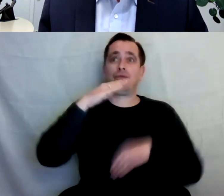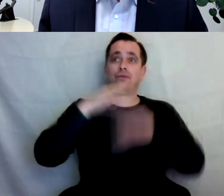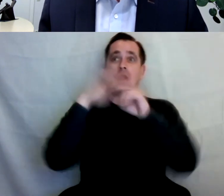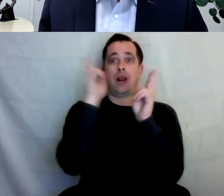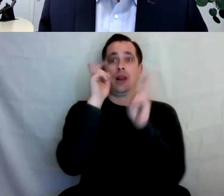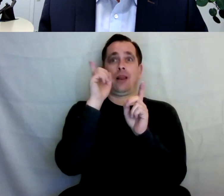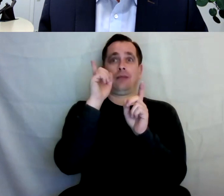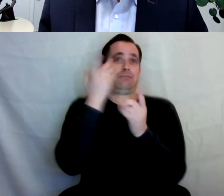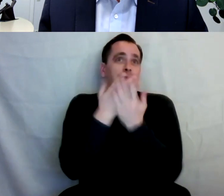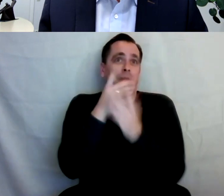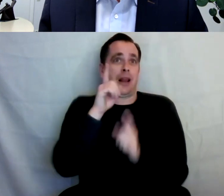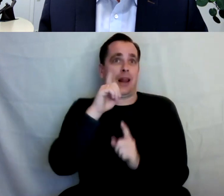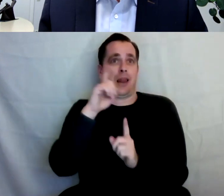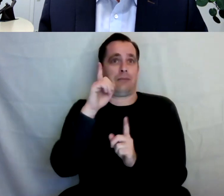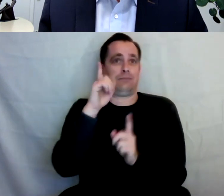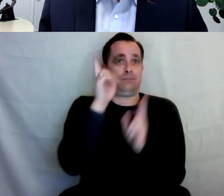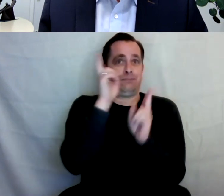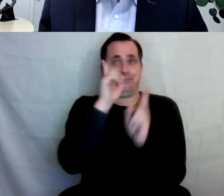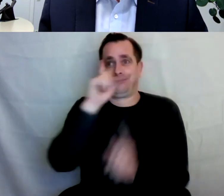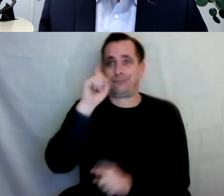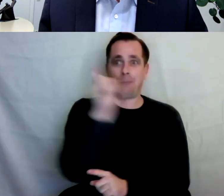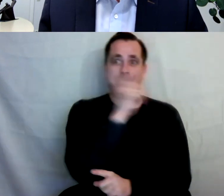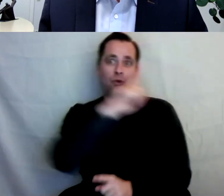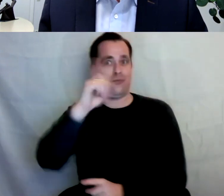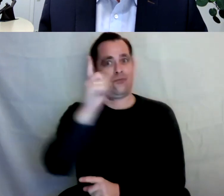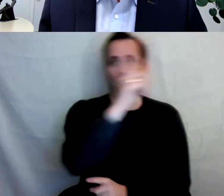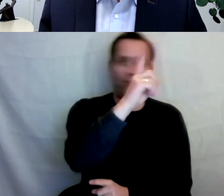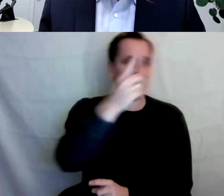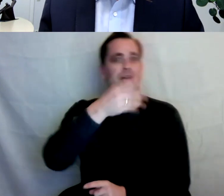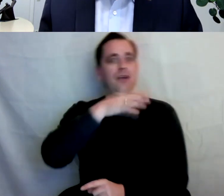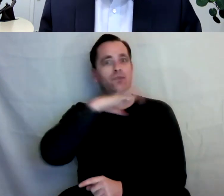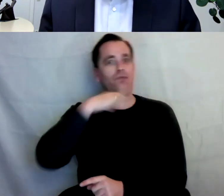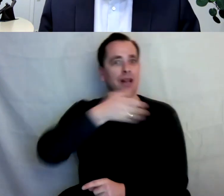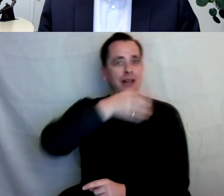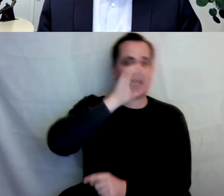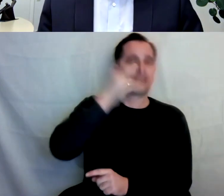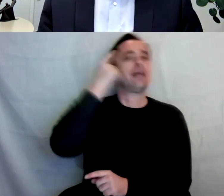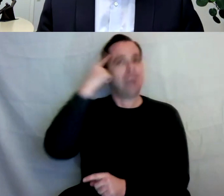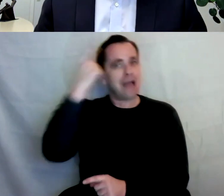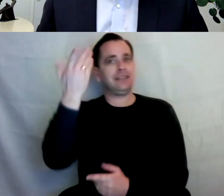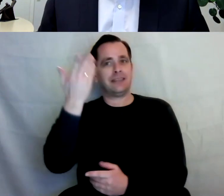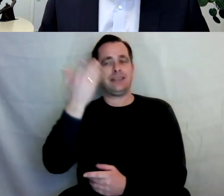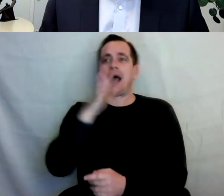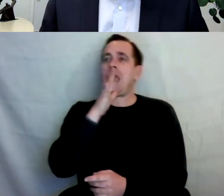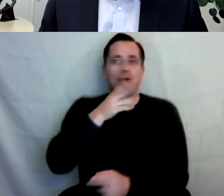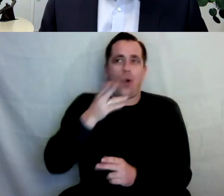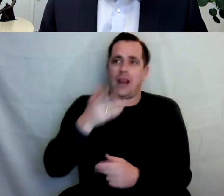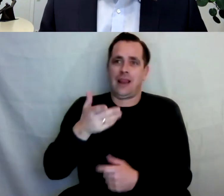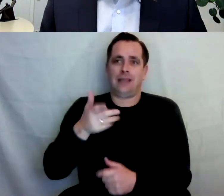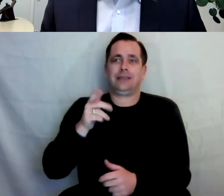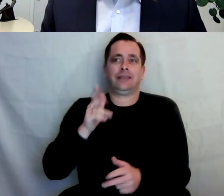nicht. Und trotzdem macht man das. Das heißt, nur durch die Plausibilität dessen, dass behauptet wird, das ist